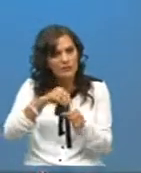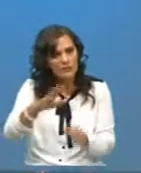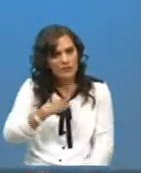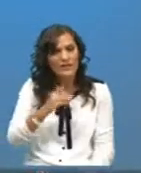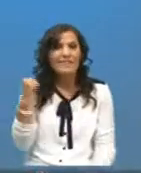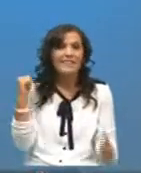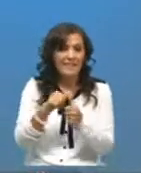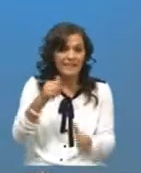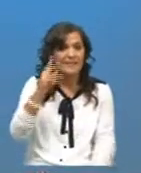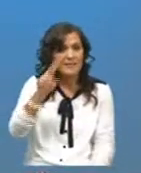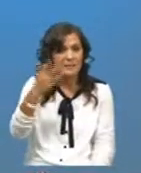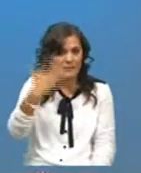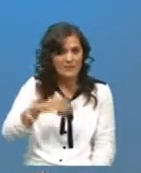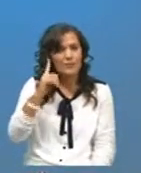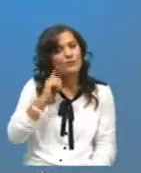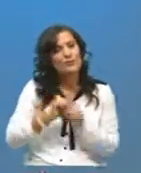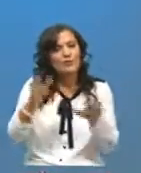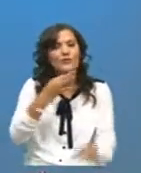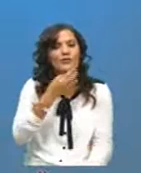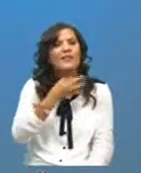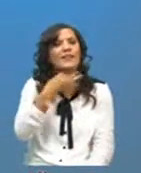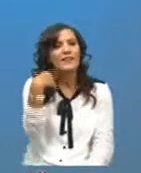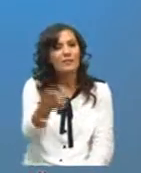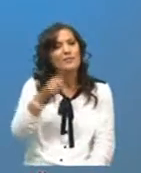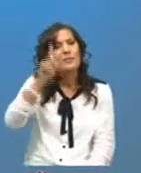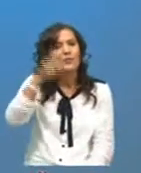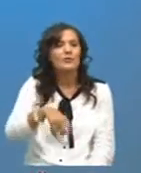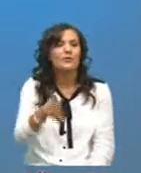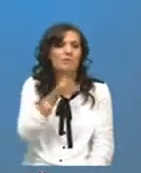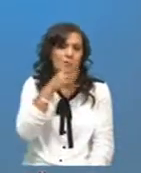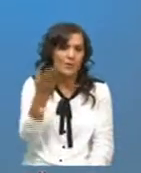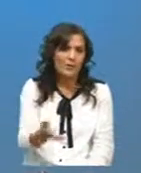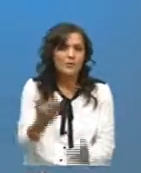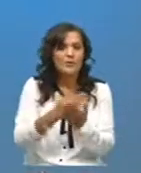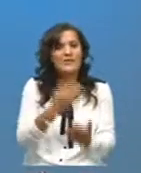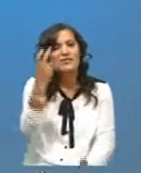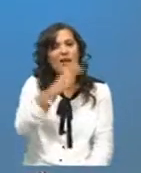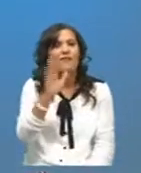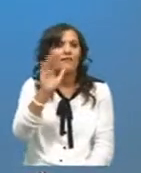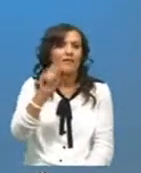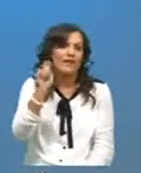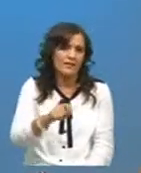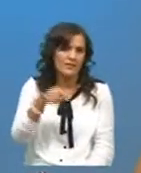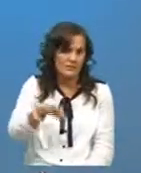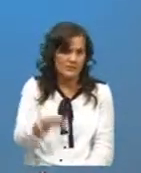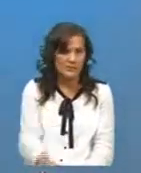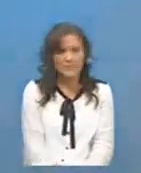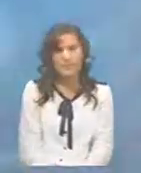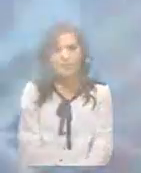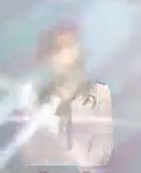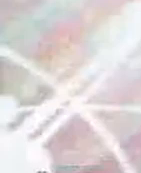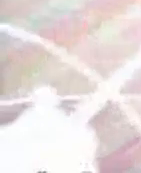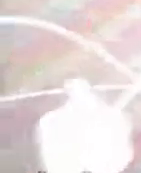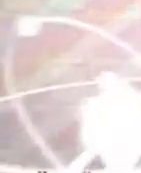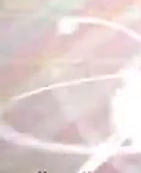ısı tekrarını izlemek isteyenlere duyurulur lütfen teşekkür ediyoruz Bugünlük bu kadar programımız şarkımızda veda edeceğiz size